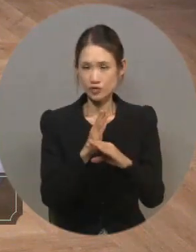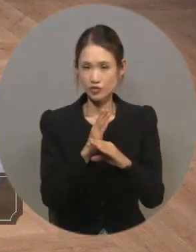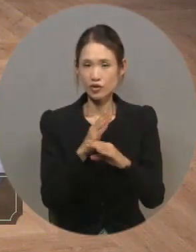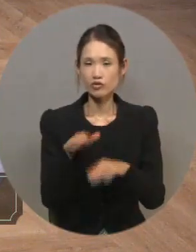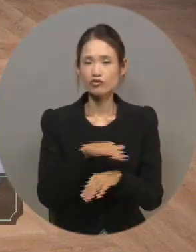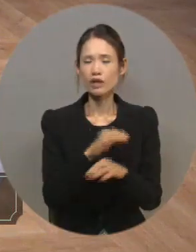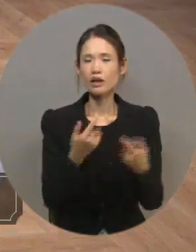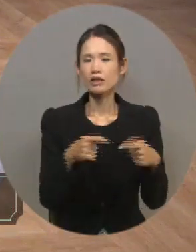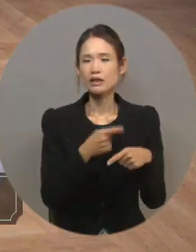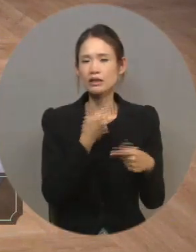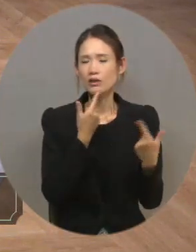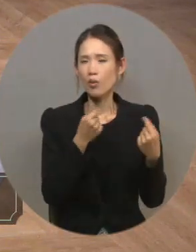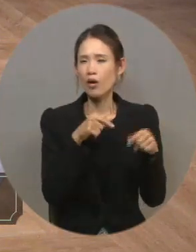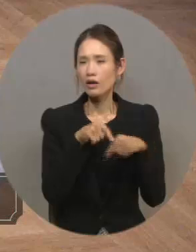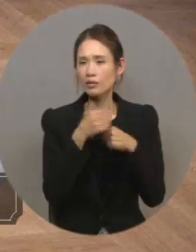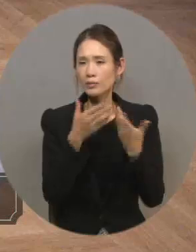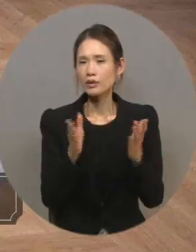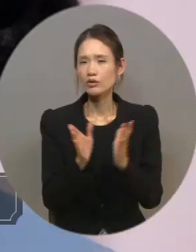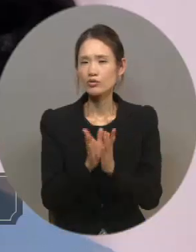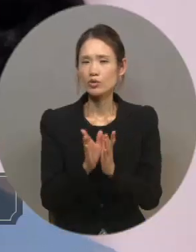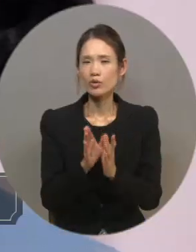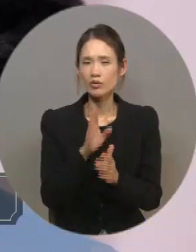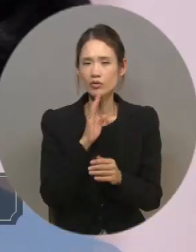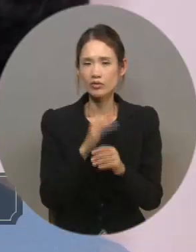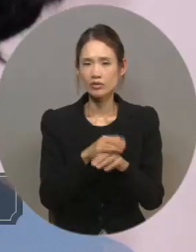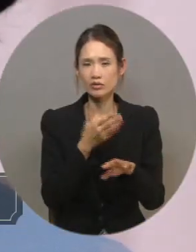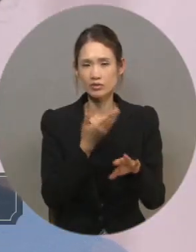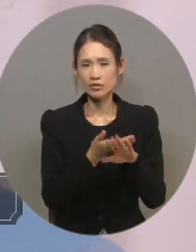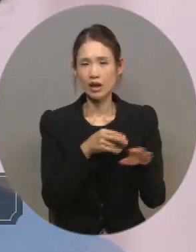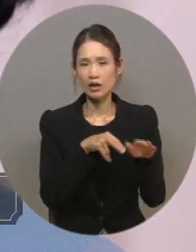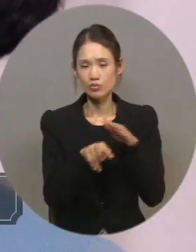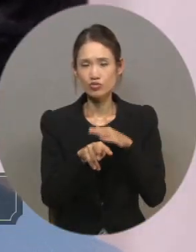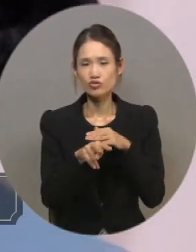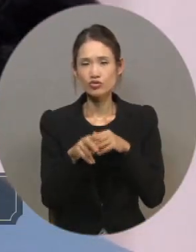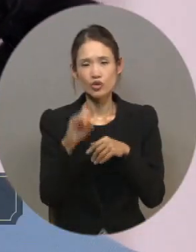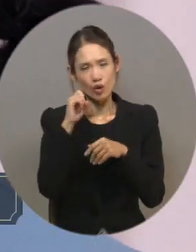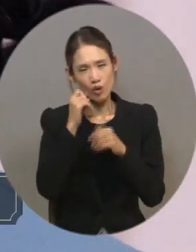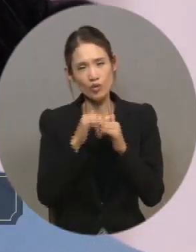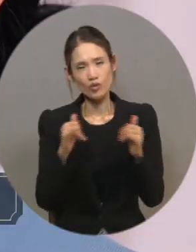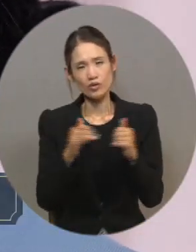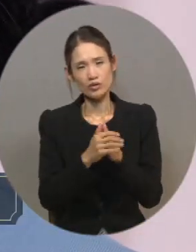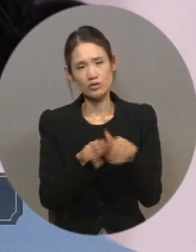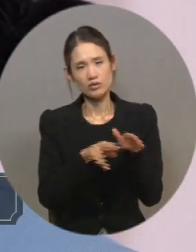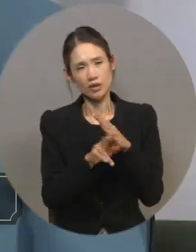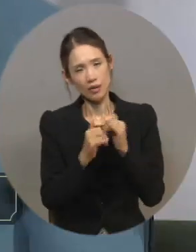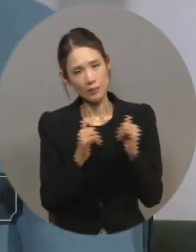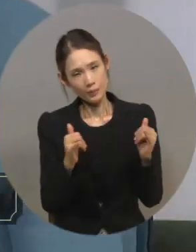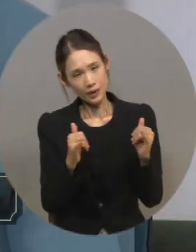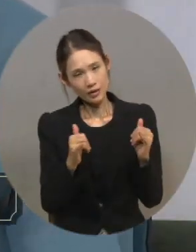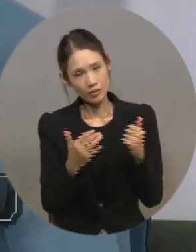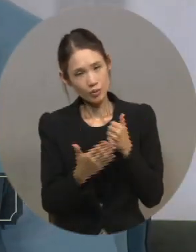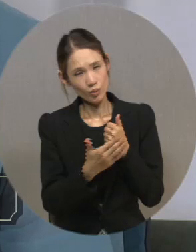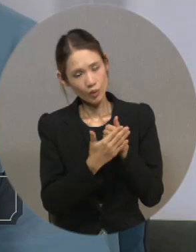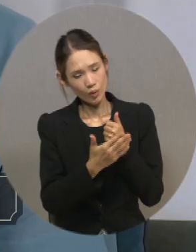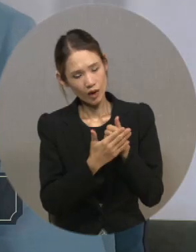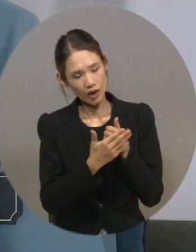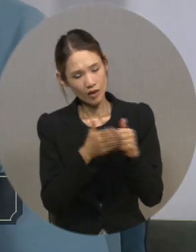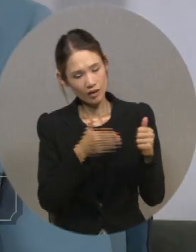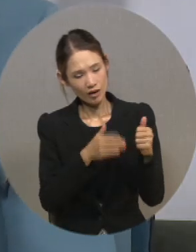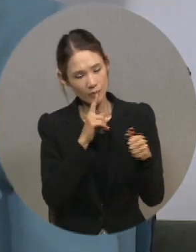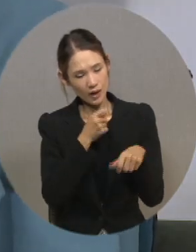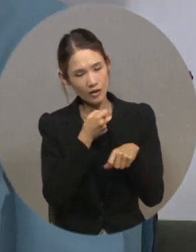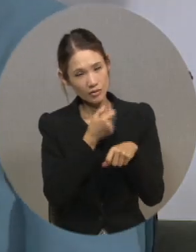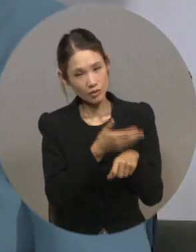같은 민족이지만 이게 외부에서 봤을 때는 탈북 난민이구나. 그래서 난민을 도와달라고 중국에다 그렇게 얘기를 했어요.